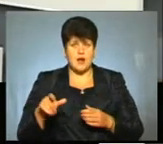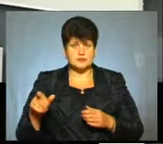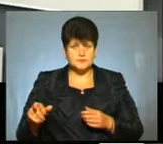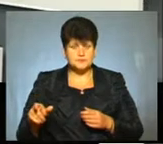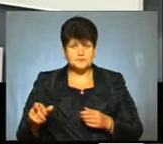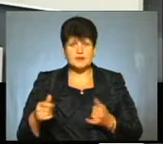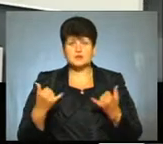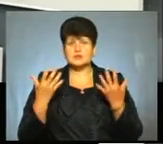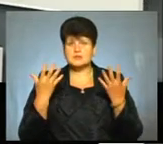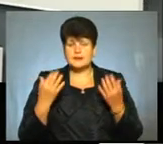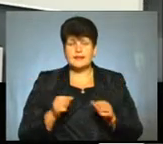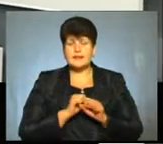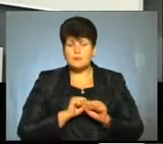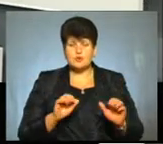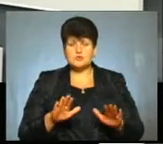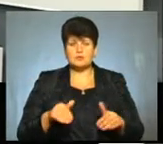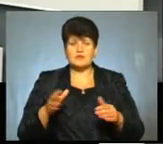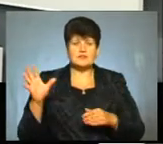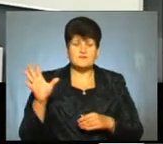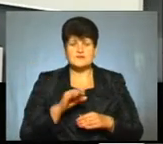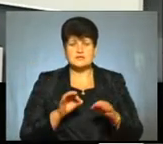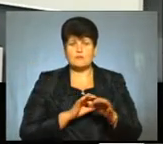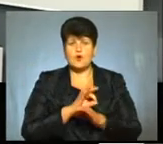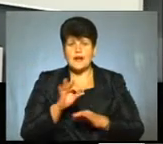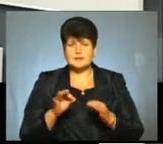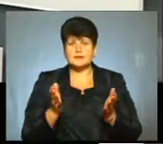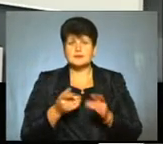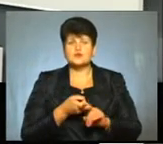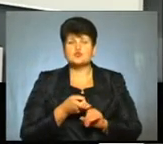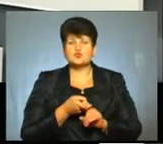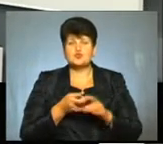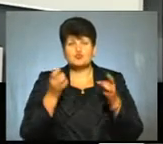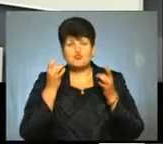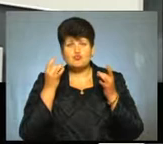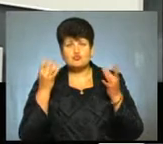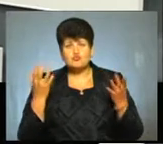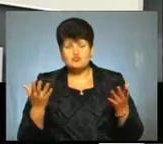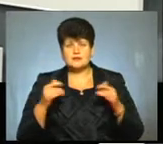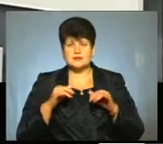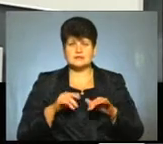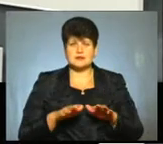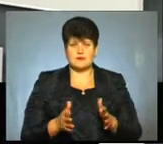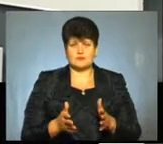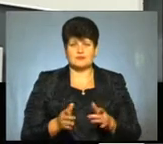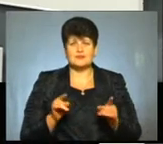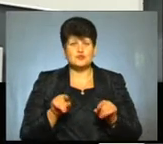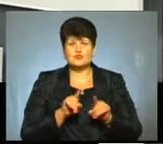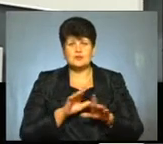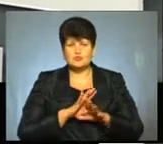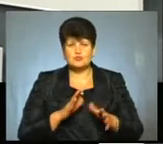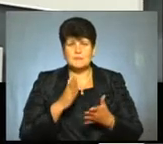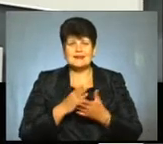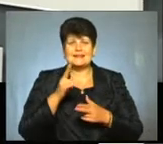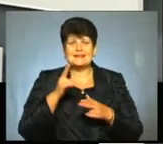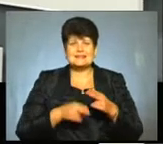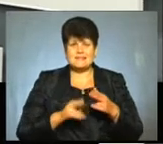Тобто на сьогоднішній день не можна подавати всі проекти, які стосуються культурних якихось заходів, угу. тобто те, що не буде